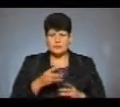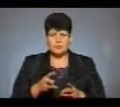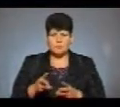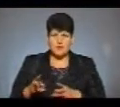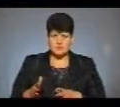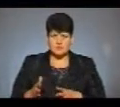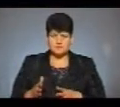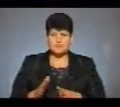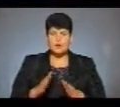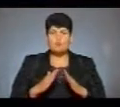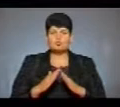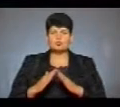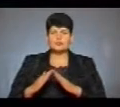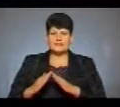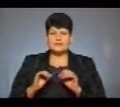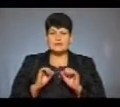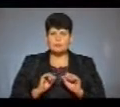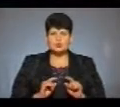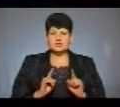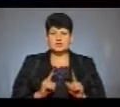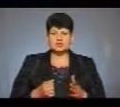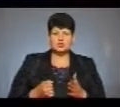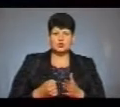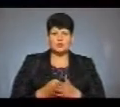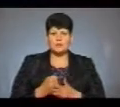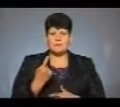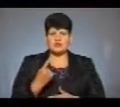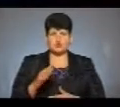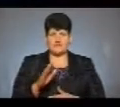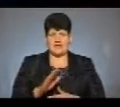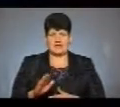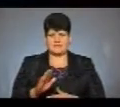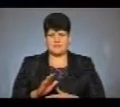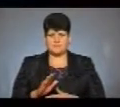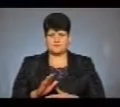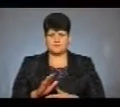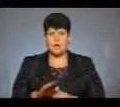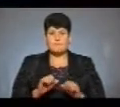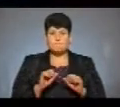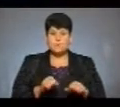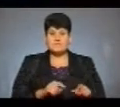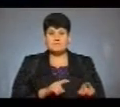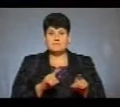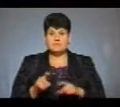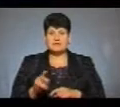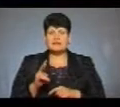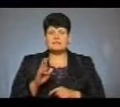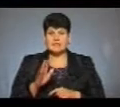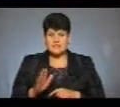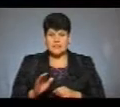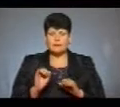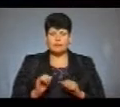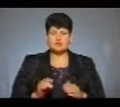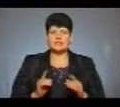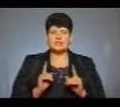опалення будинки можна лише до 1 вересня. Можливість переводити квартири на індивідуальне опалення можна